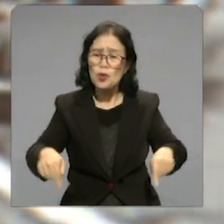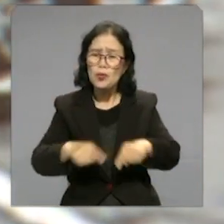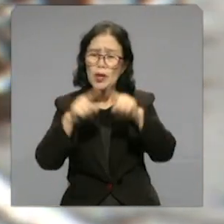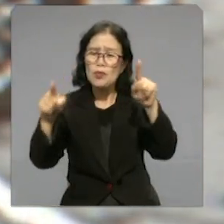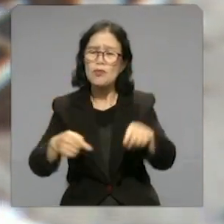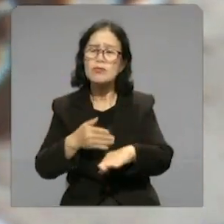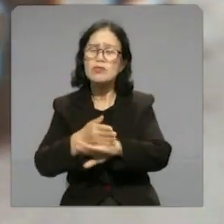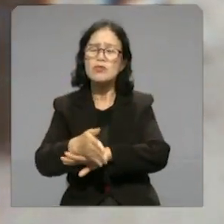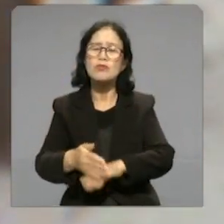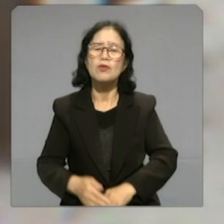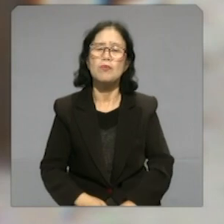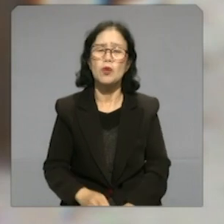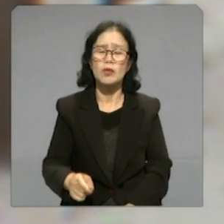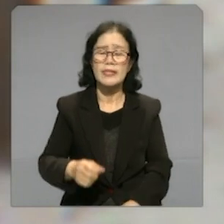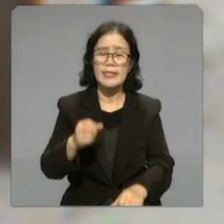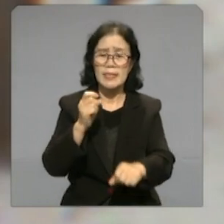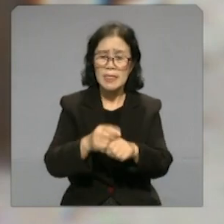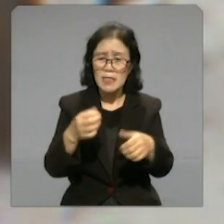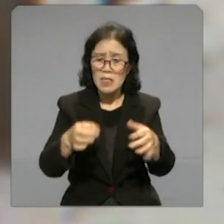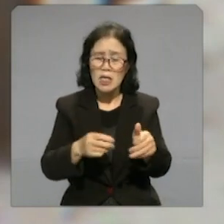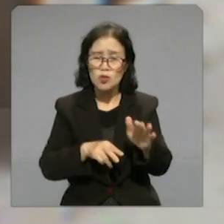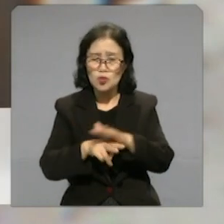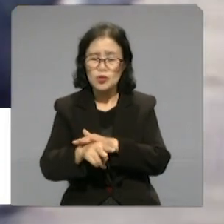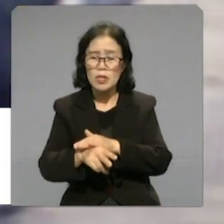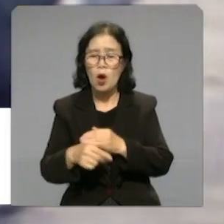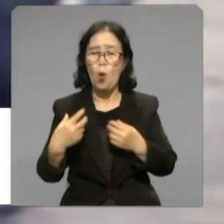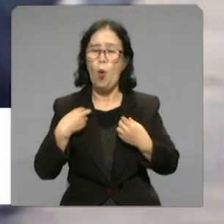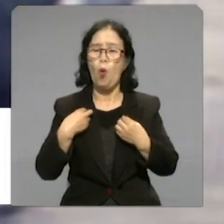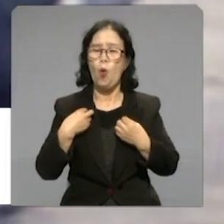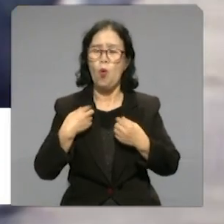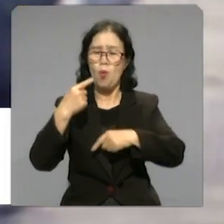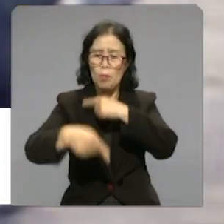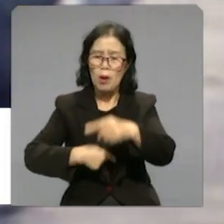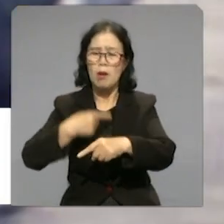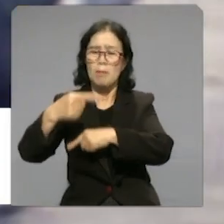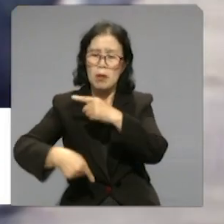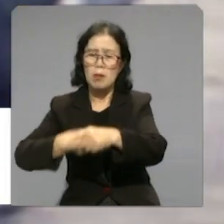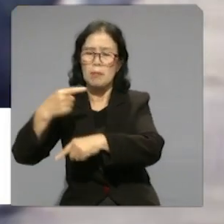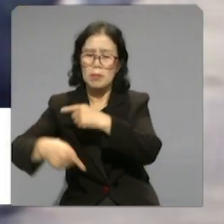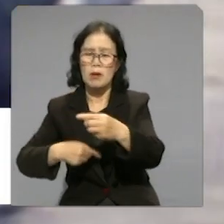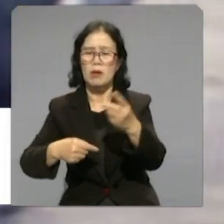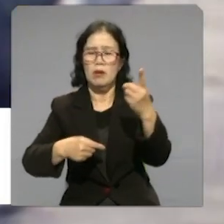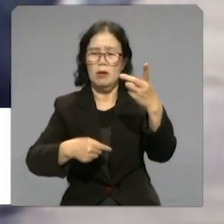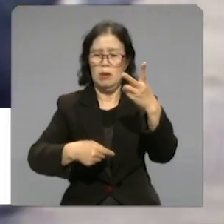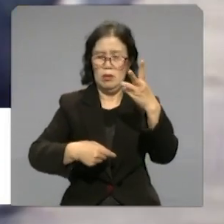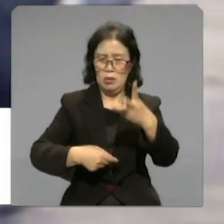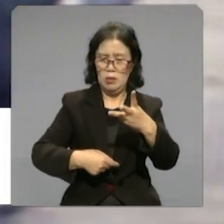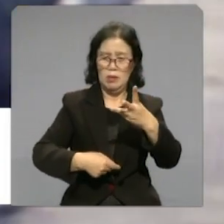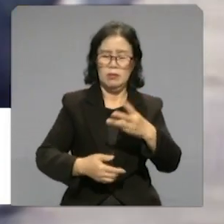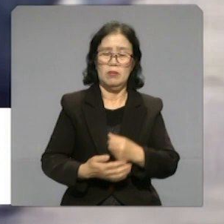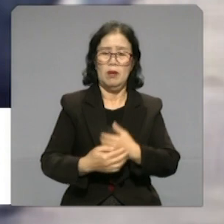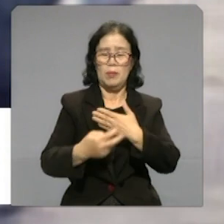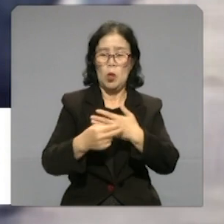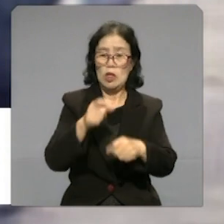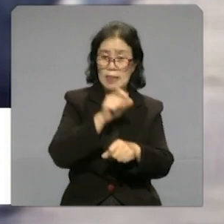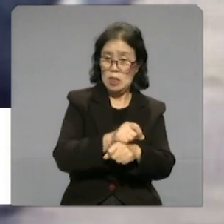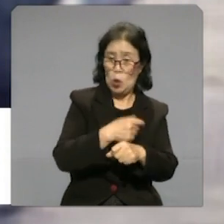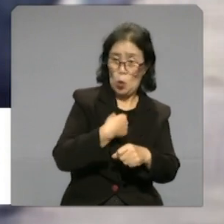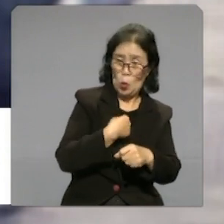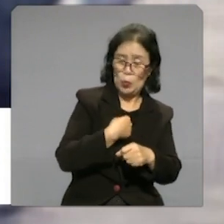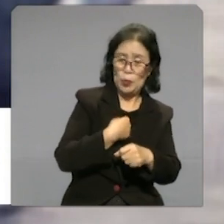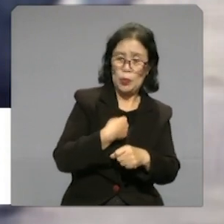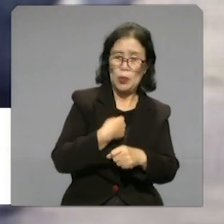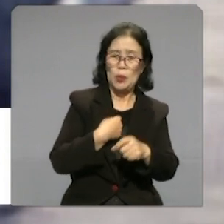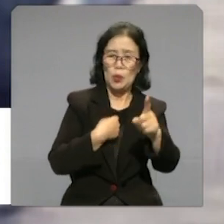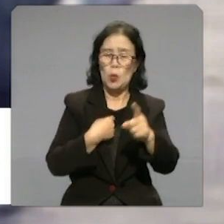뒷북이었습니다. 김 씨는 도주 첫날에만 최소 3차례 옷을 바꿔 입었습니다. 병원 직원 옷에서